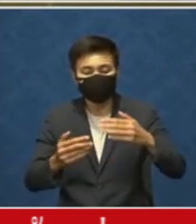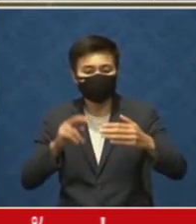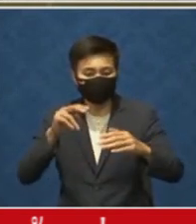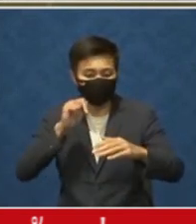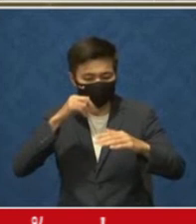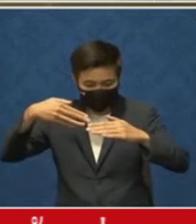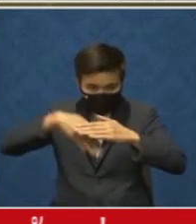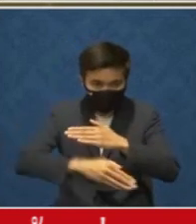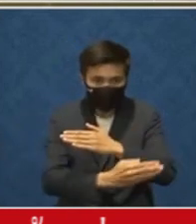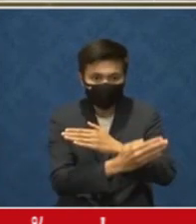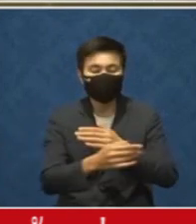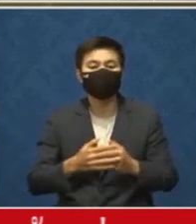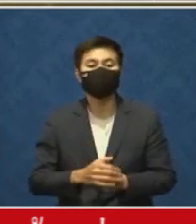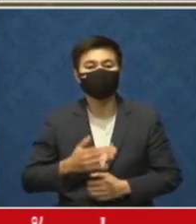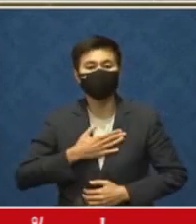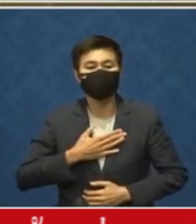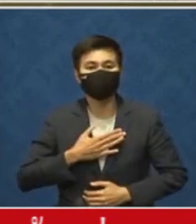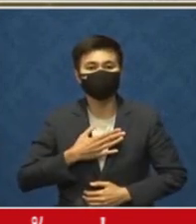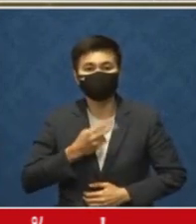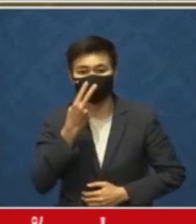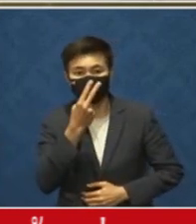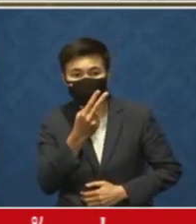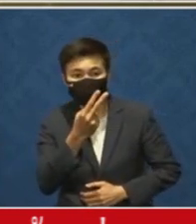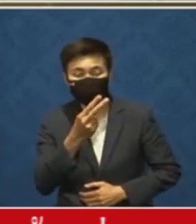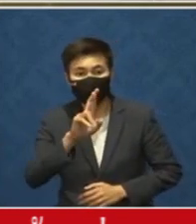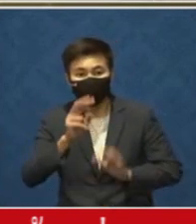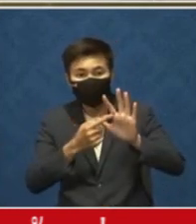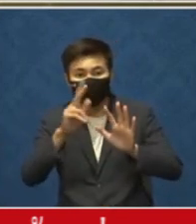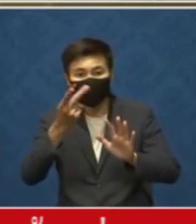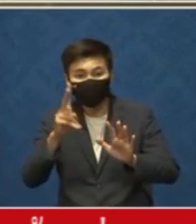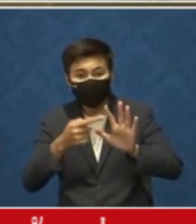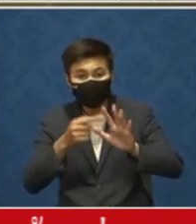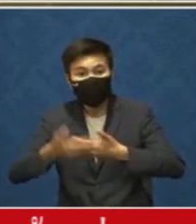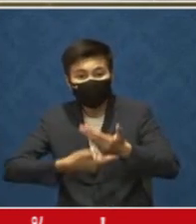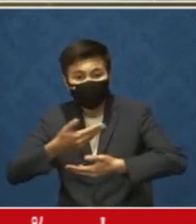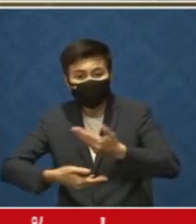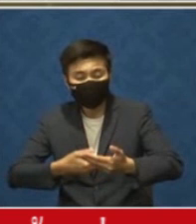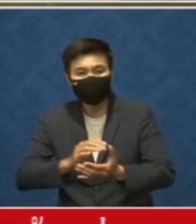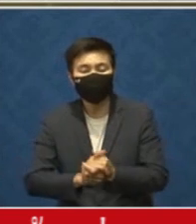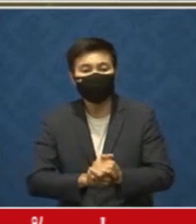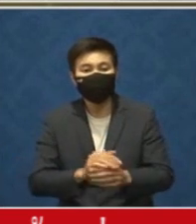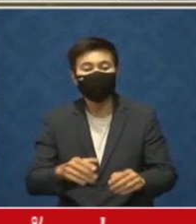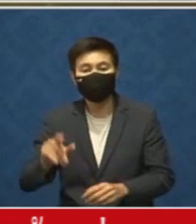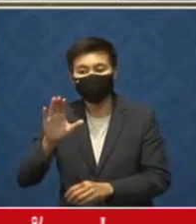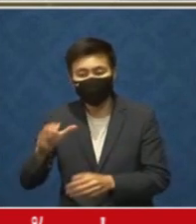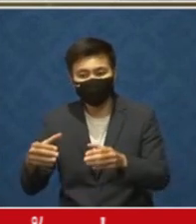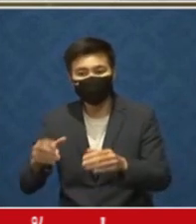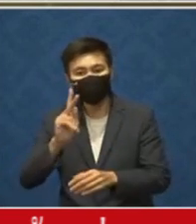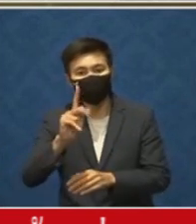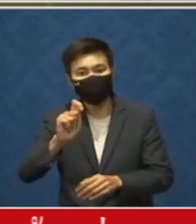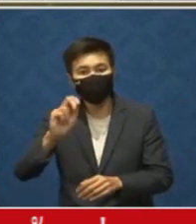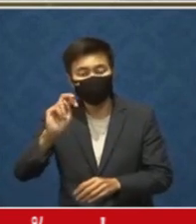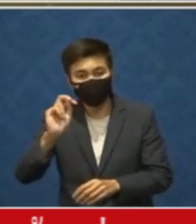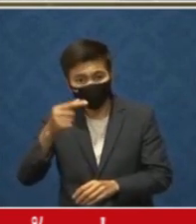ราคาดังกล่าวเนี่ยผมได้มาจากสัญญาที่เป็นทางการของกองทัพเรือนำมาให้ต่อคณะกรรมการงบประ